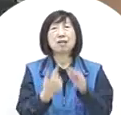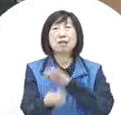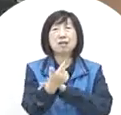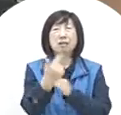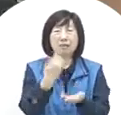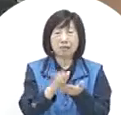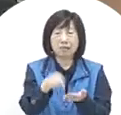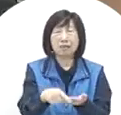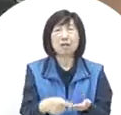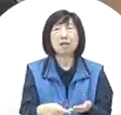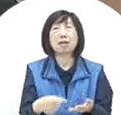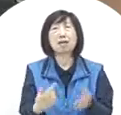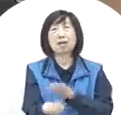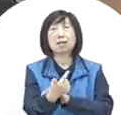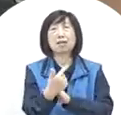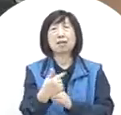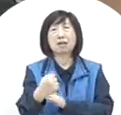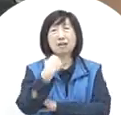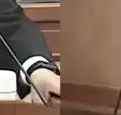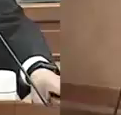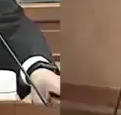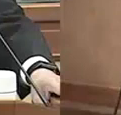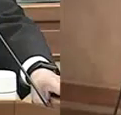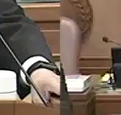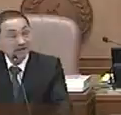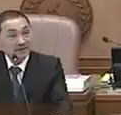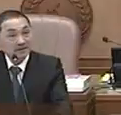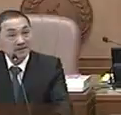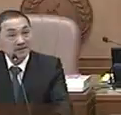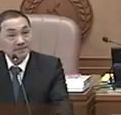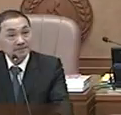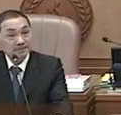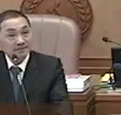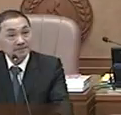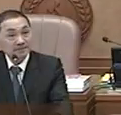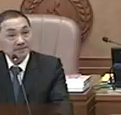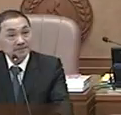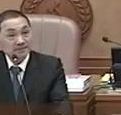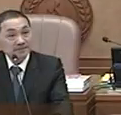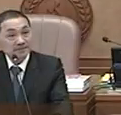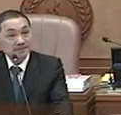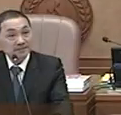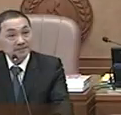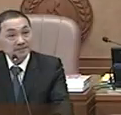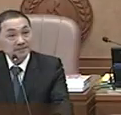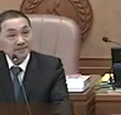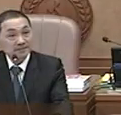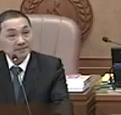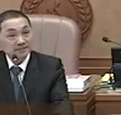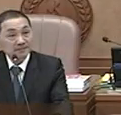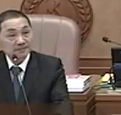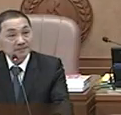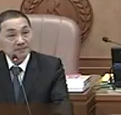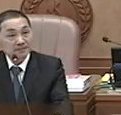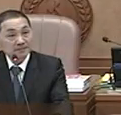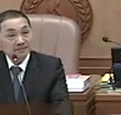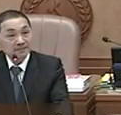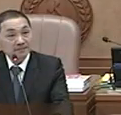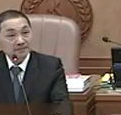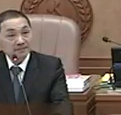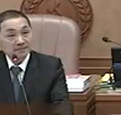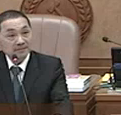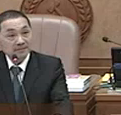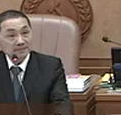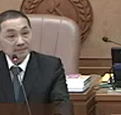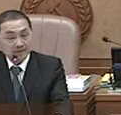长加油好不好？市长加油。 当然， 我把时间给李宇翔议员。 那个警察局长哦，跟社会局副局长请回哦，那